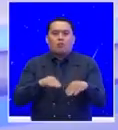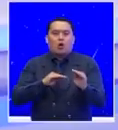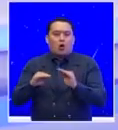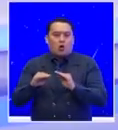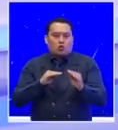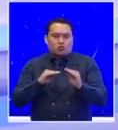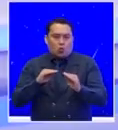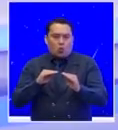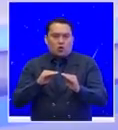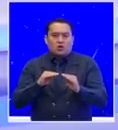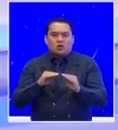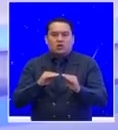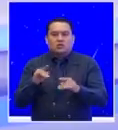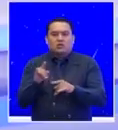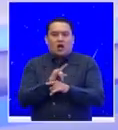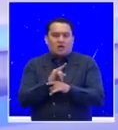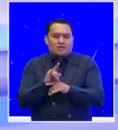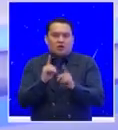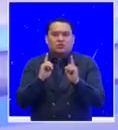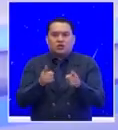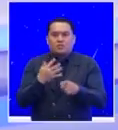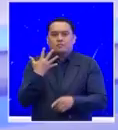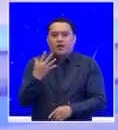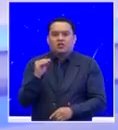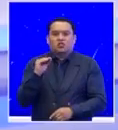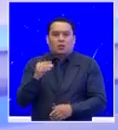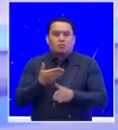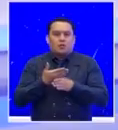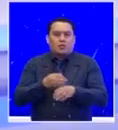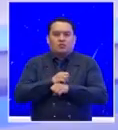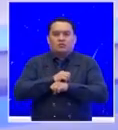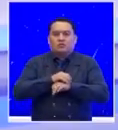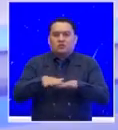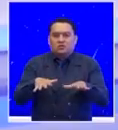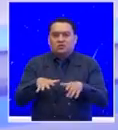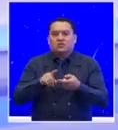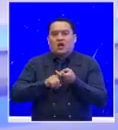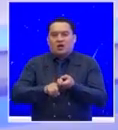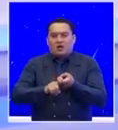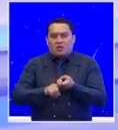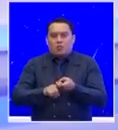британских СМИ, из-за теории заговора, согласно которым 5G поможет распространению